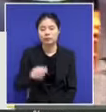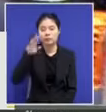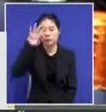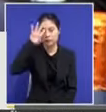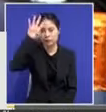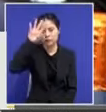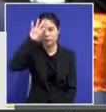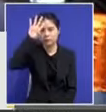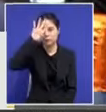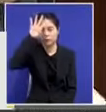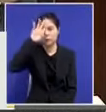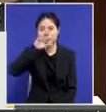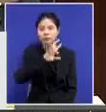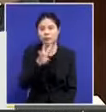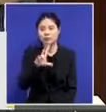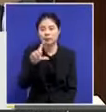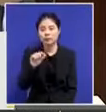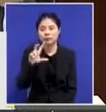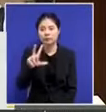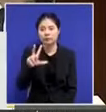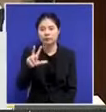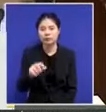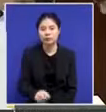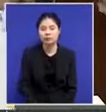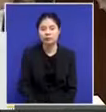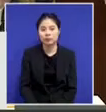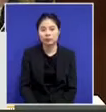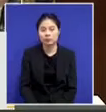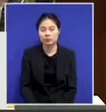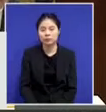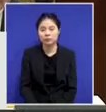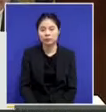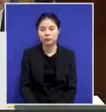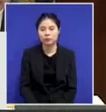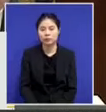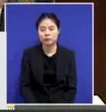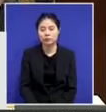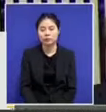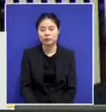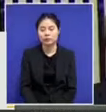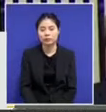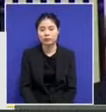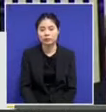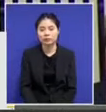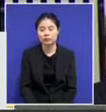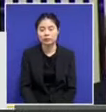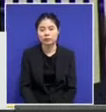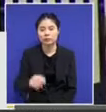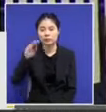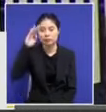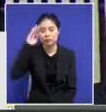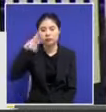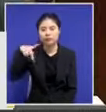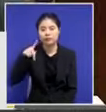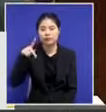รุ่งเรืองกิจครับ 723นายอับดุลฮาริมมินซา พลเอกประยุทธ์จันทร์โ